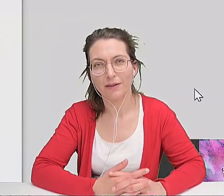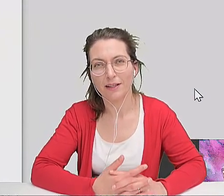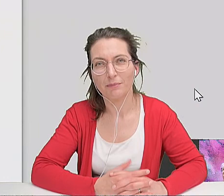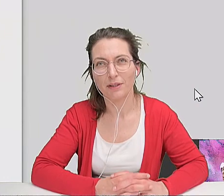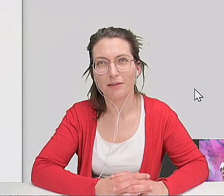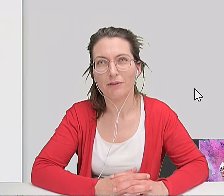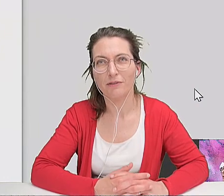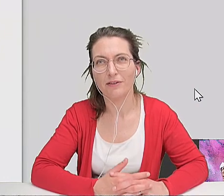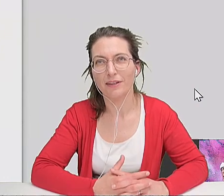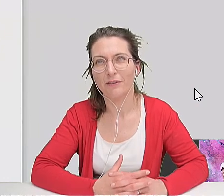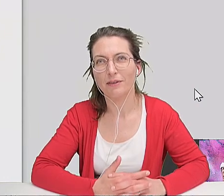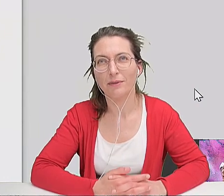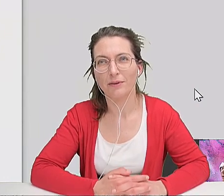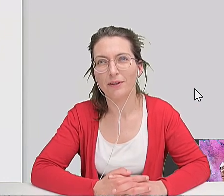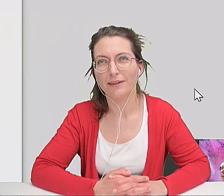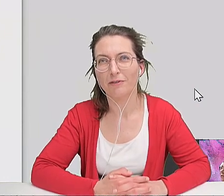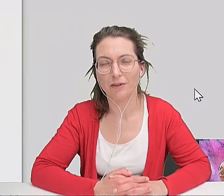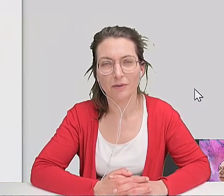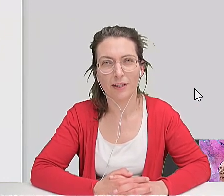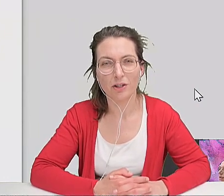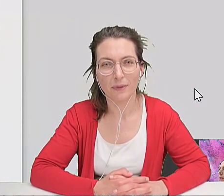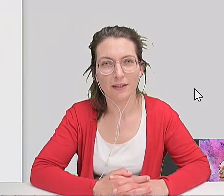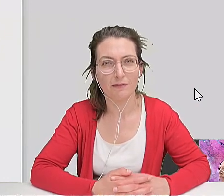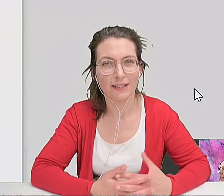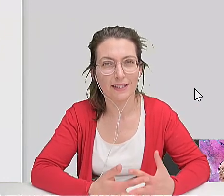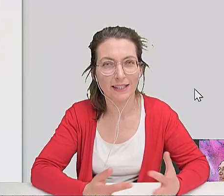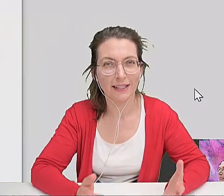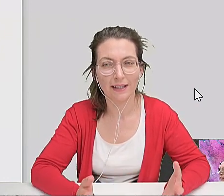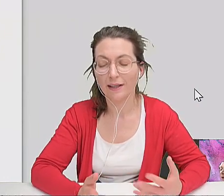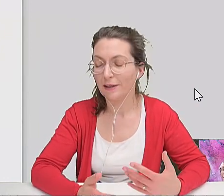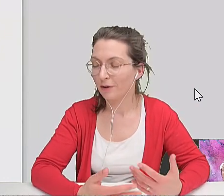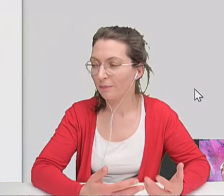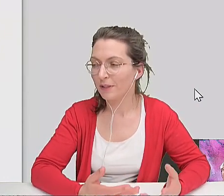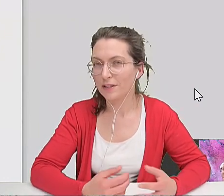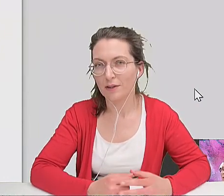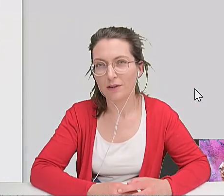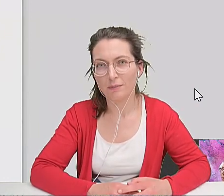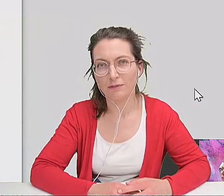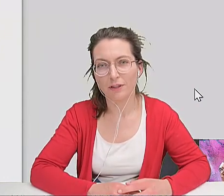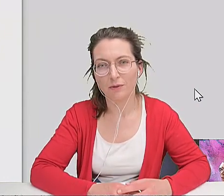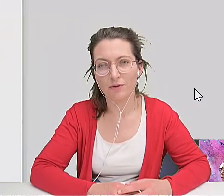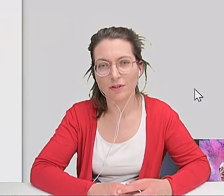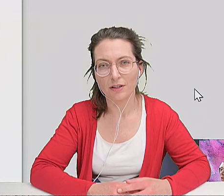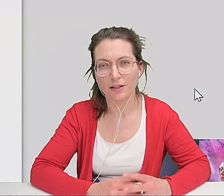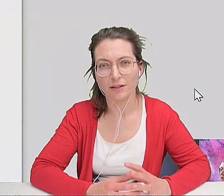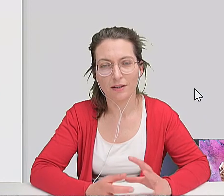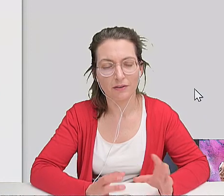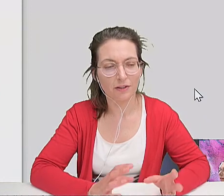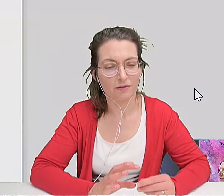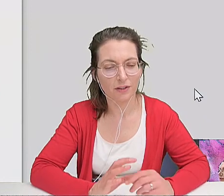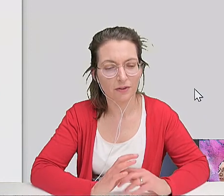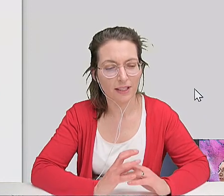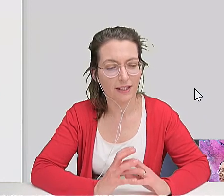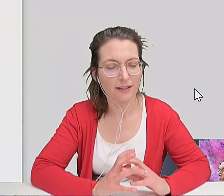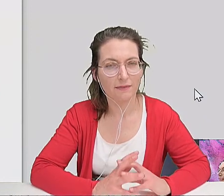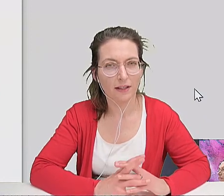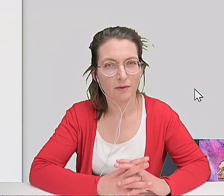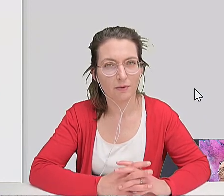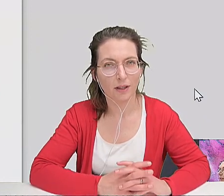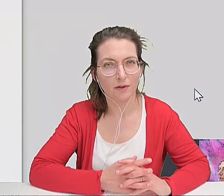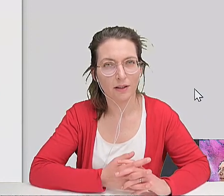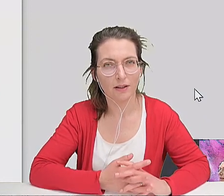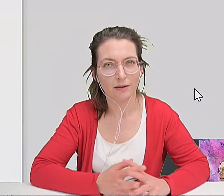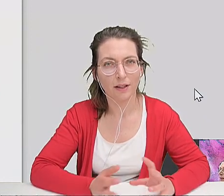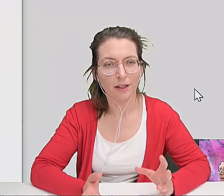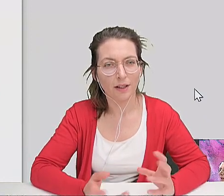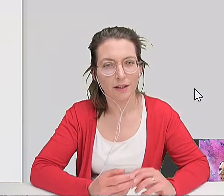mir auch alle ein Begriff gewesen. Das war mir neu, das finde ich total spannend, weil tatsächlich kommt mir das auch immer wieder unter, dass sei es auf den sozialen Netzwerken